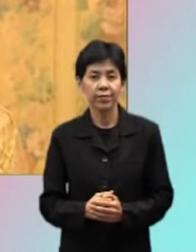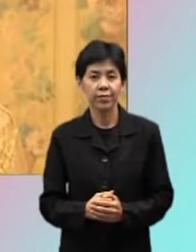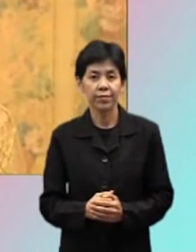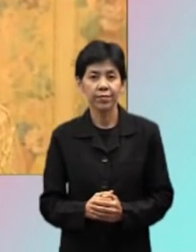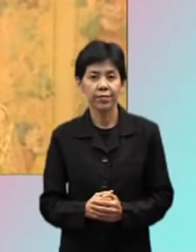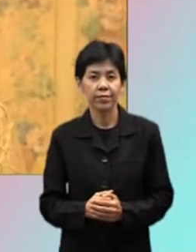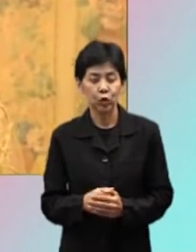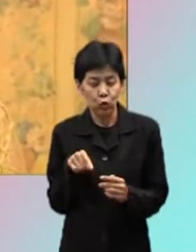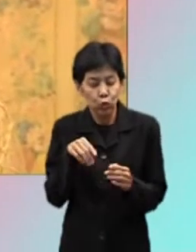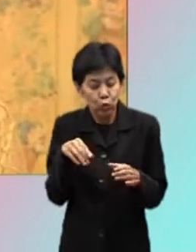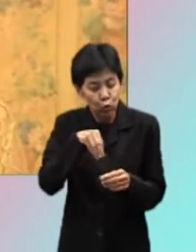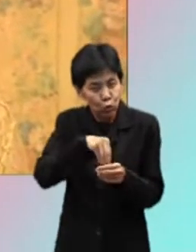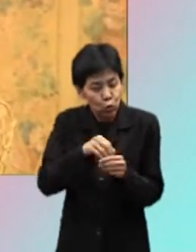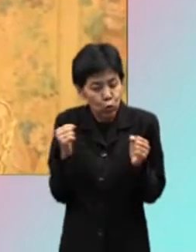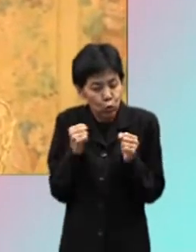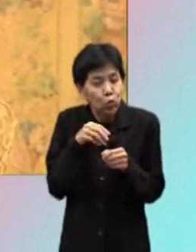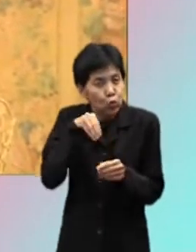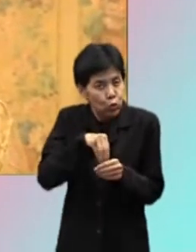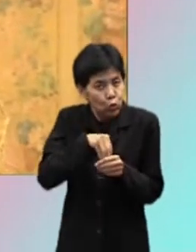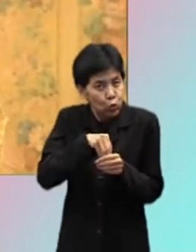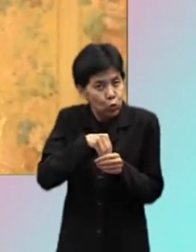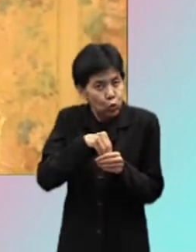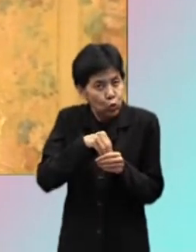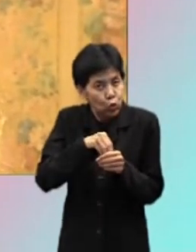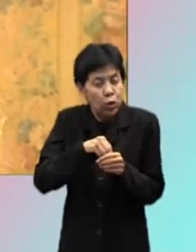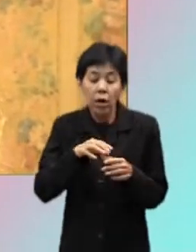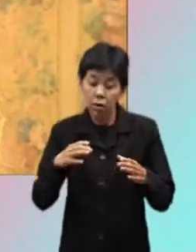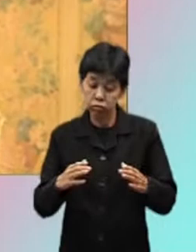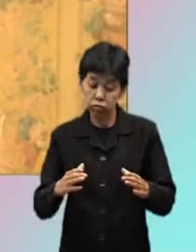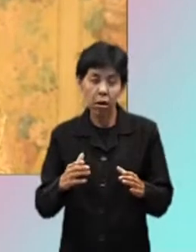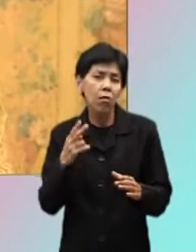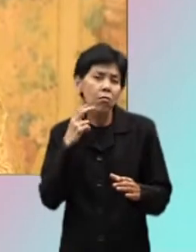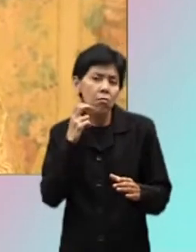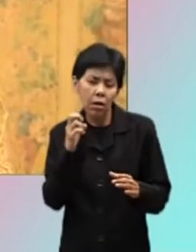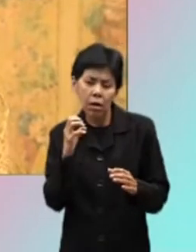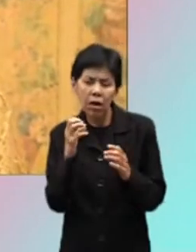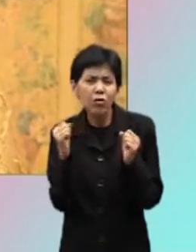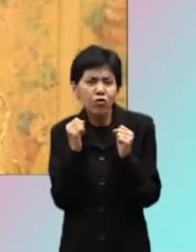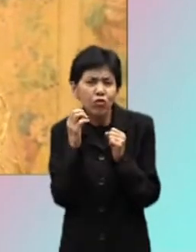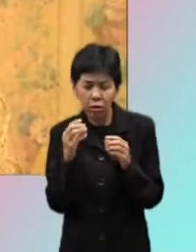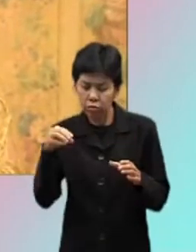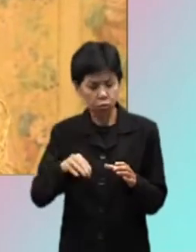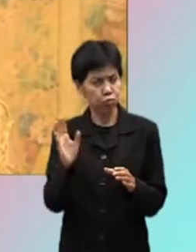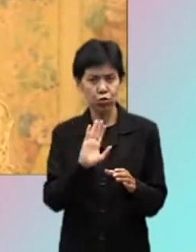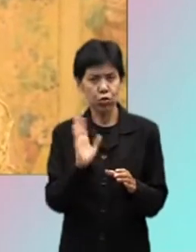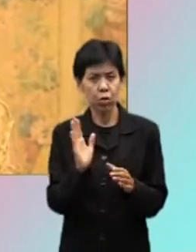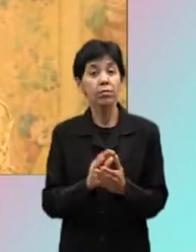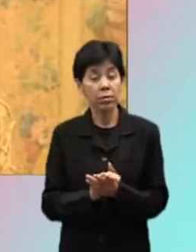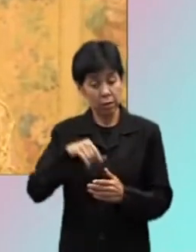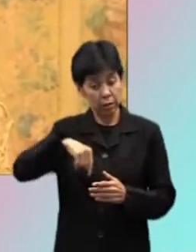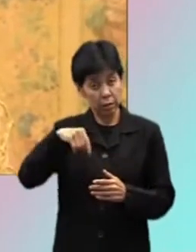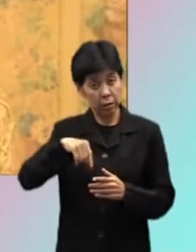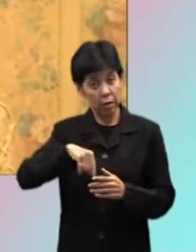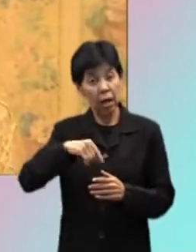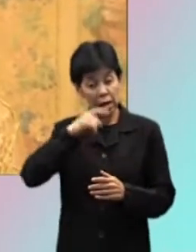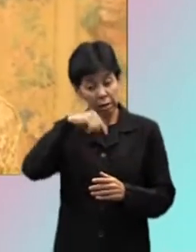เครื่องทำความเย็นอยู่ในตัวเพราะฉะนั้นเนี่ยไม่จำเป็นที่จะต้องมาใช้น้ำแข็งเข้าช่วยแต่ที่นี่เนี่ยบ้านเราเนี่ย